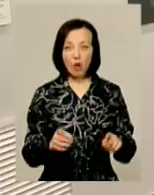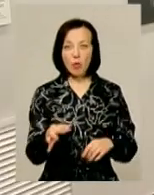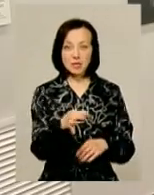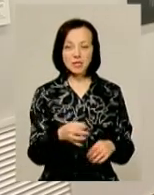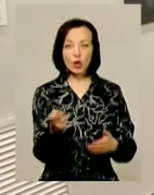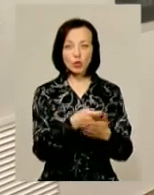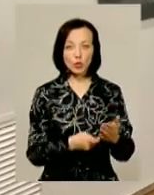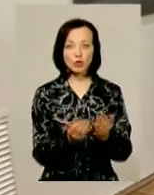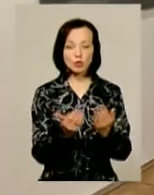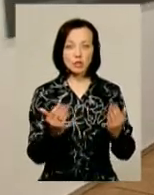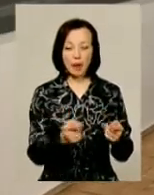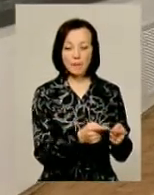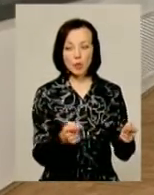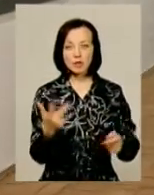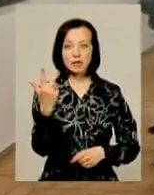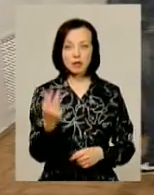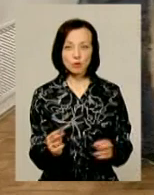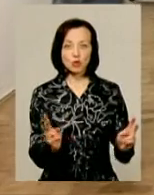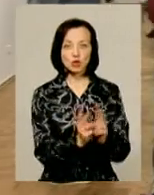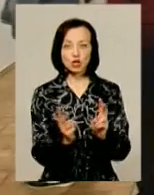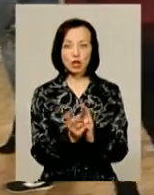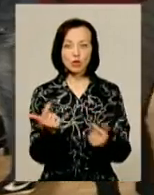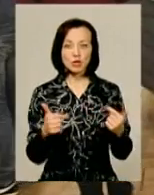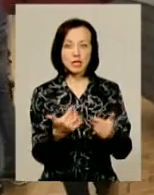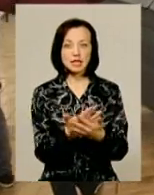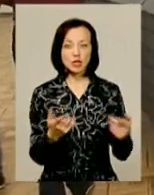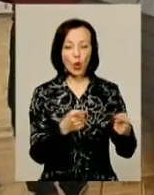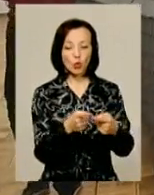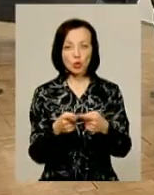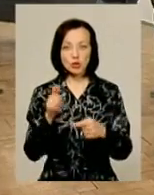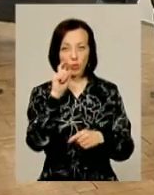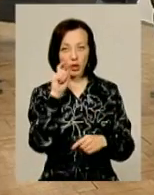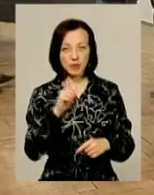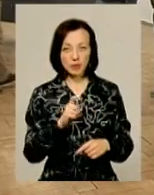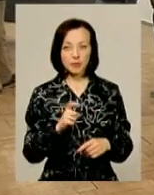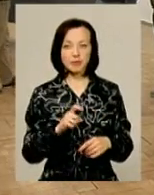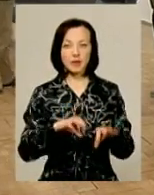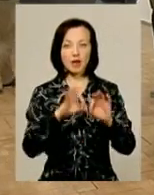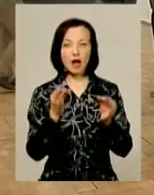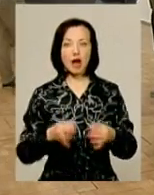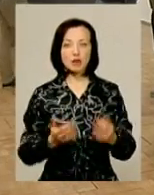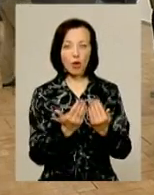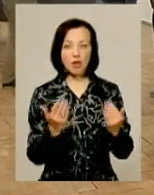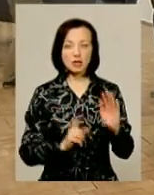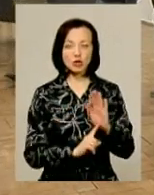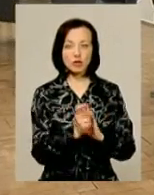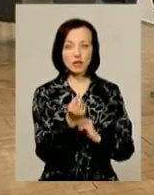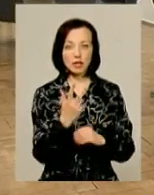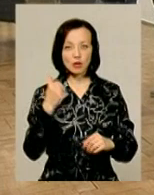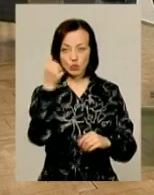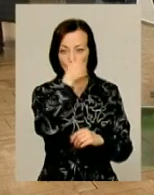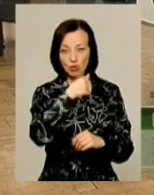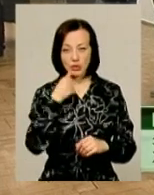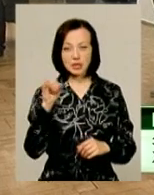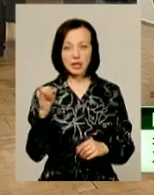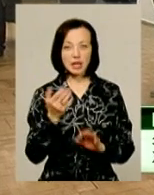обласний художній музей протягом 3 днів зустрічатиме гостей з різних куточків України. «Арт-колаж» – це початково все у 2013 році,